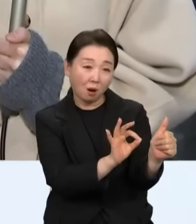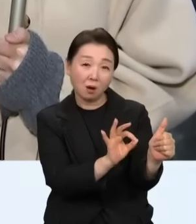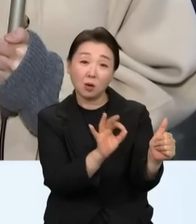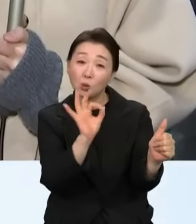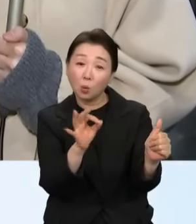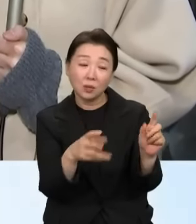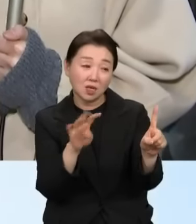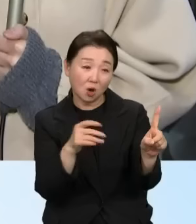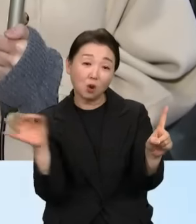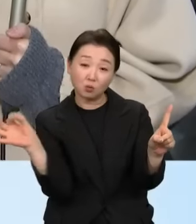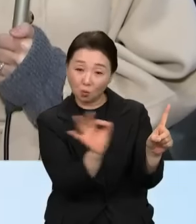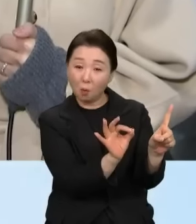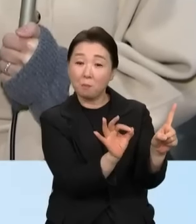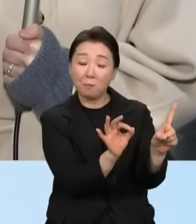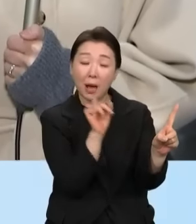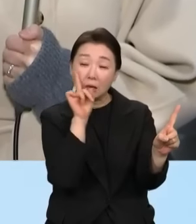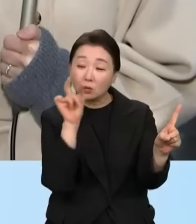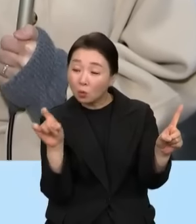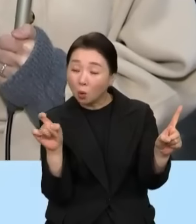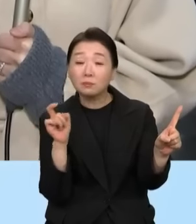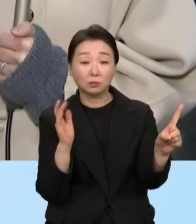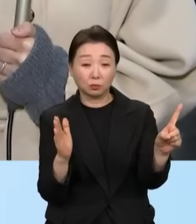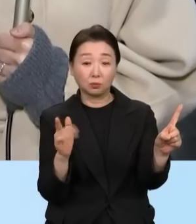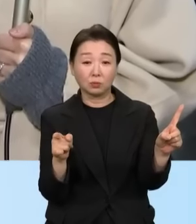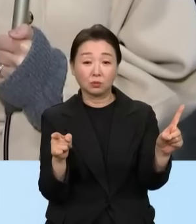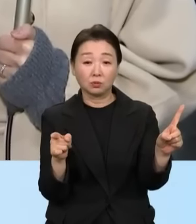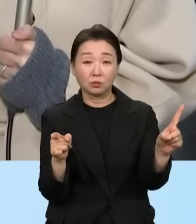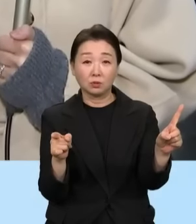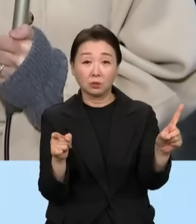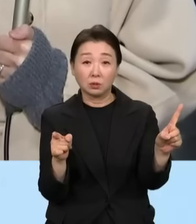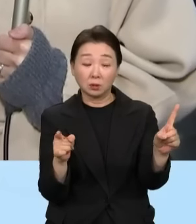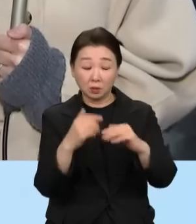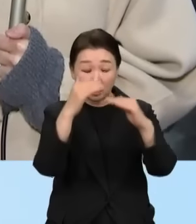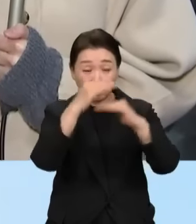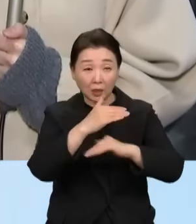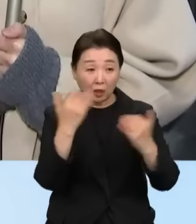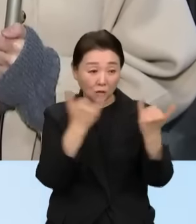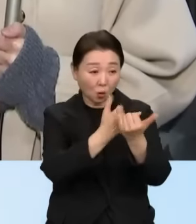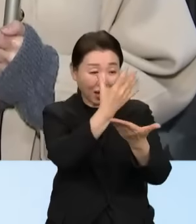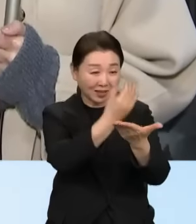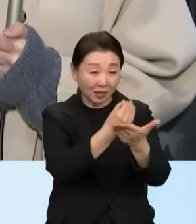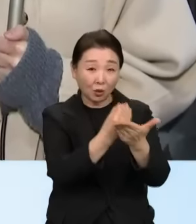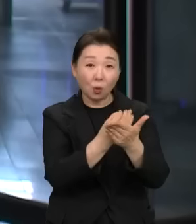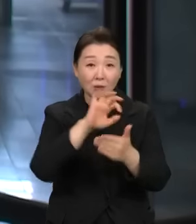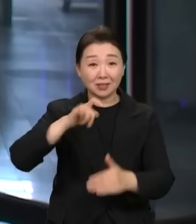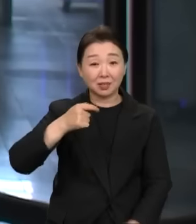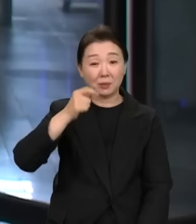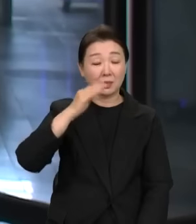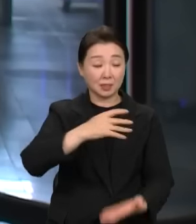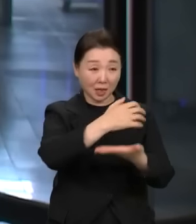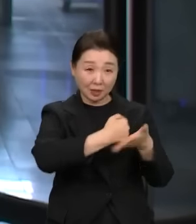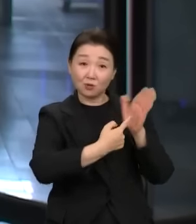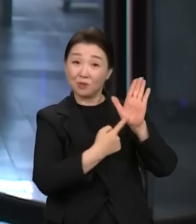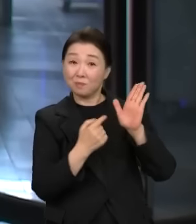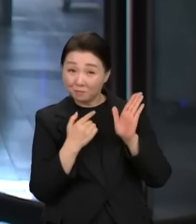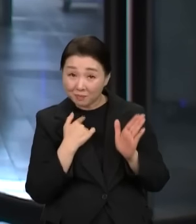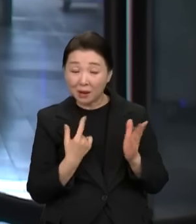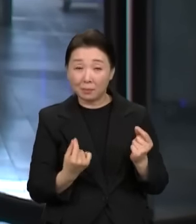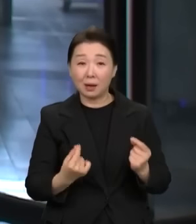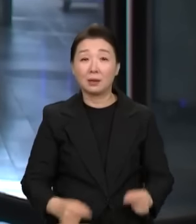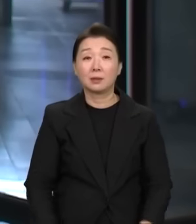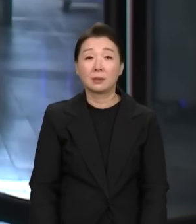1억 원 건넨 거 아니냐 이런 의혹을 받고 있습니다. 아, 그런 정황이 담긴 녹취를 역시나 저희가 앞서 리포트로 전해드린 바도 있습니다.